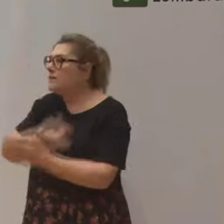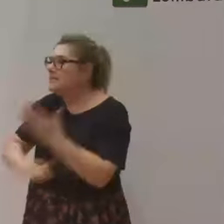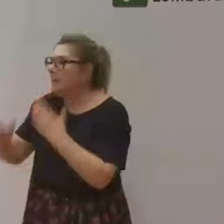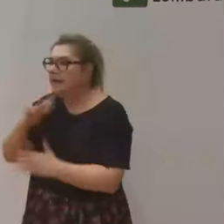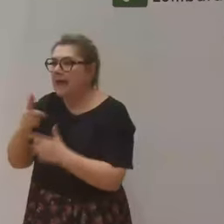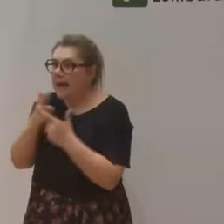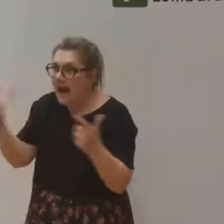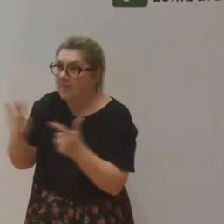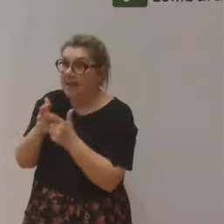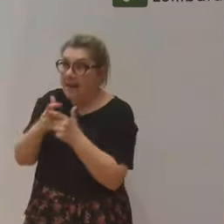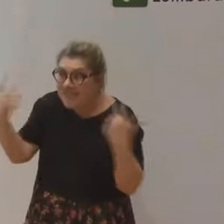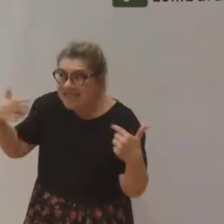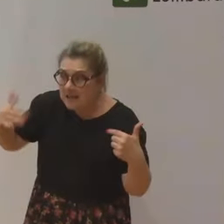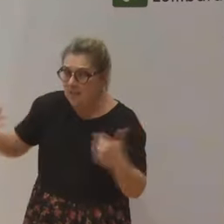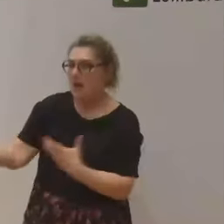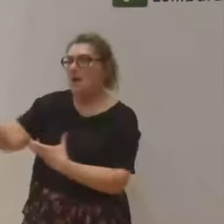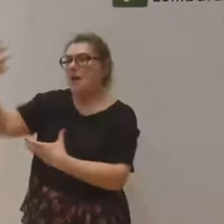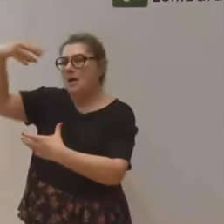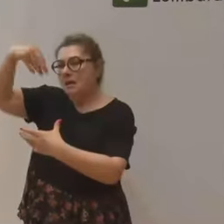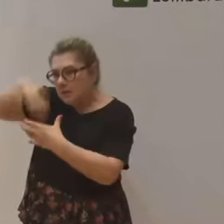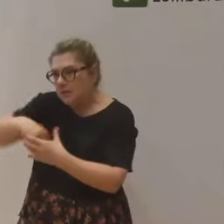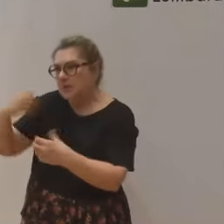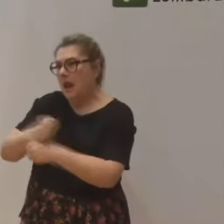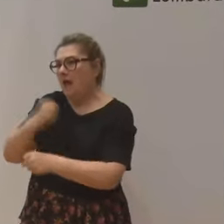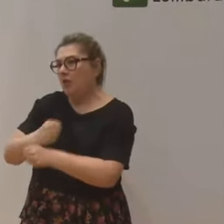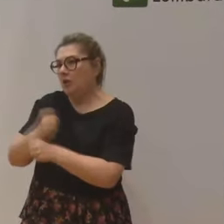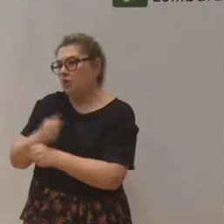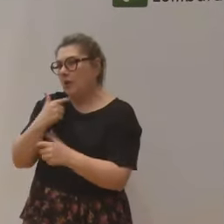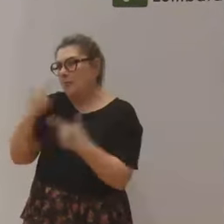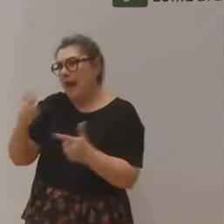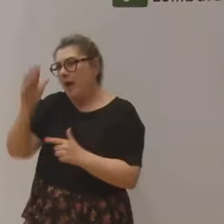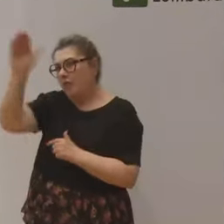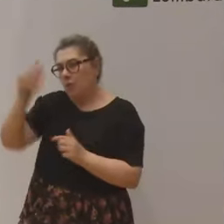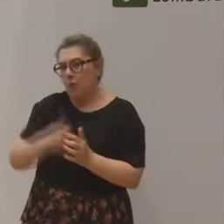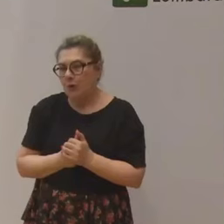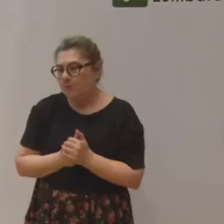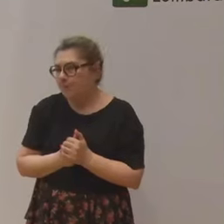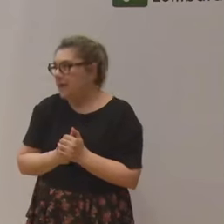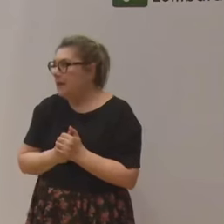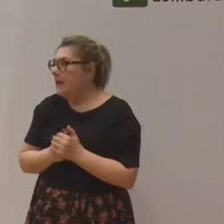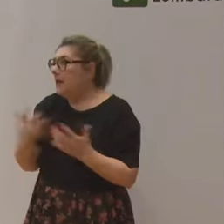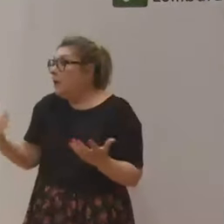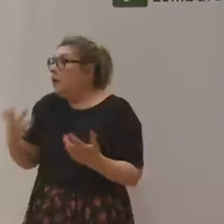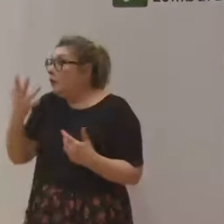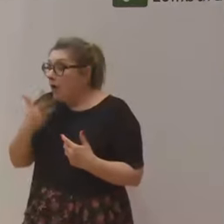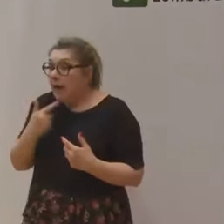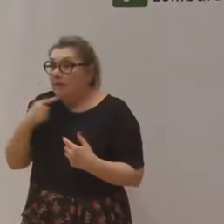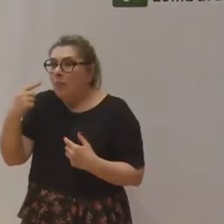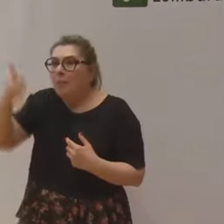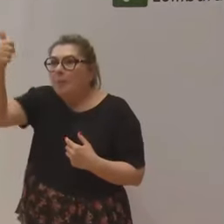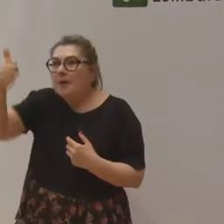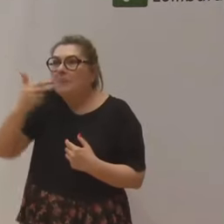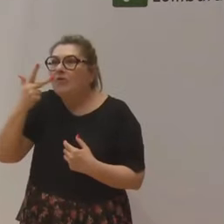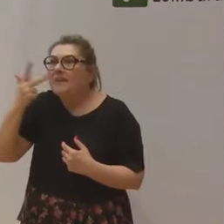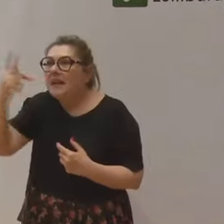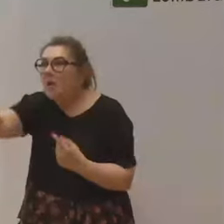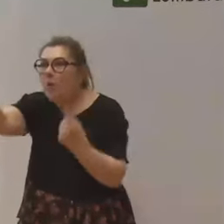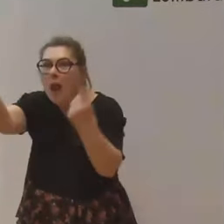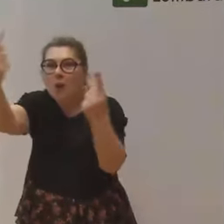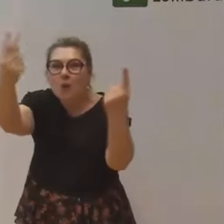disabilità grave e gravissima, per tentare, insomma, di dargli un futuro. E io volevo intanto vedere se